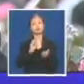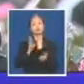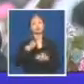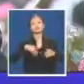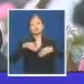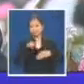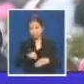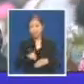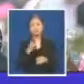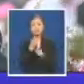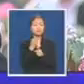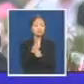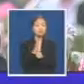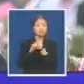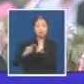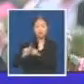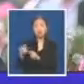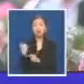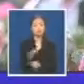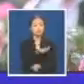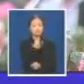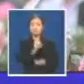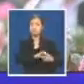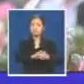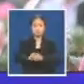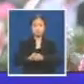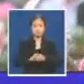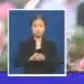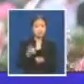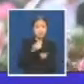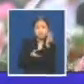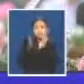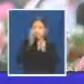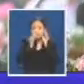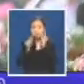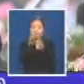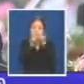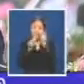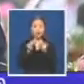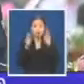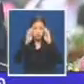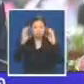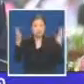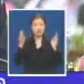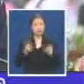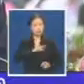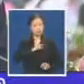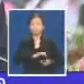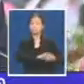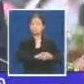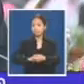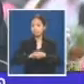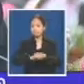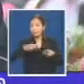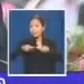านในพื้นที่ฐานของความร่วมมือเรียนรู้และรับผิดชอบร่วมกันเกิดการทำงานแบบหุ้นส่ว